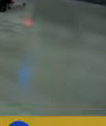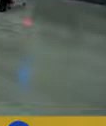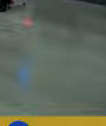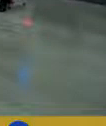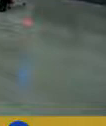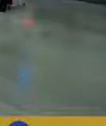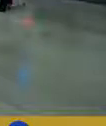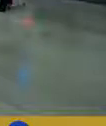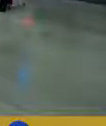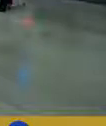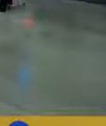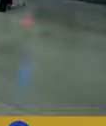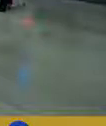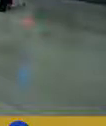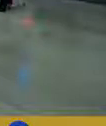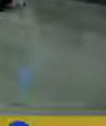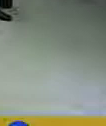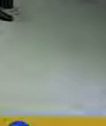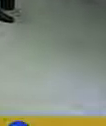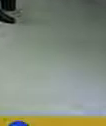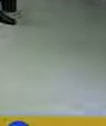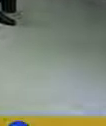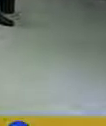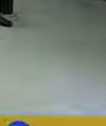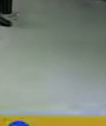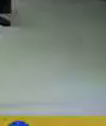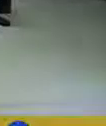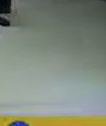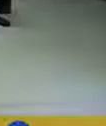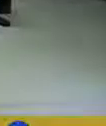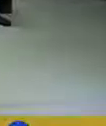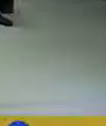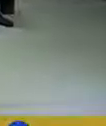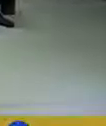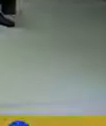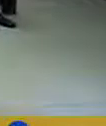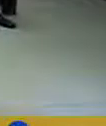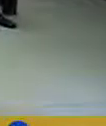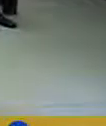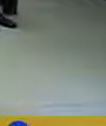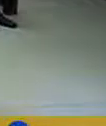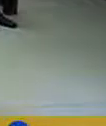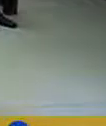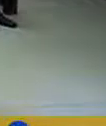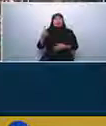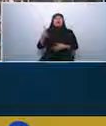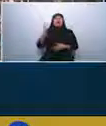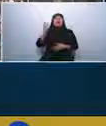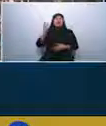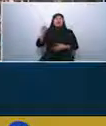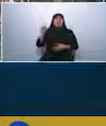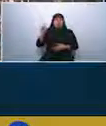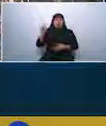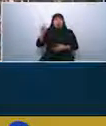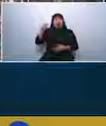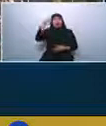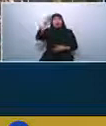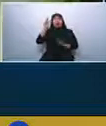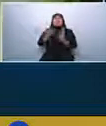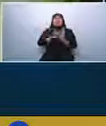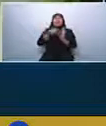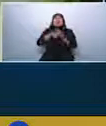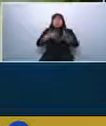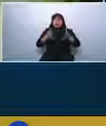memberikan penghargaan yang setinggi-tingginya pada upaya-upaya yang telah dilakukan oleh Mahkamah Agung untuk